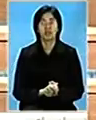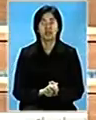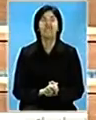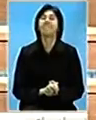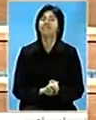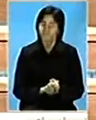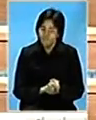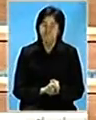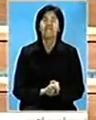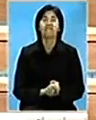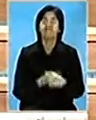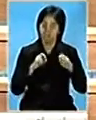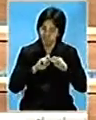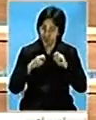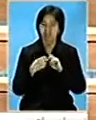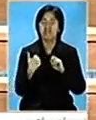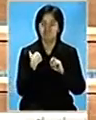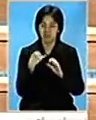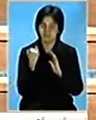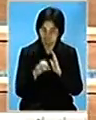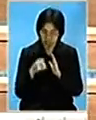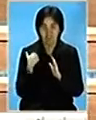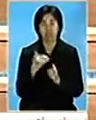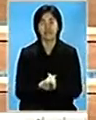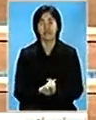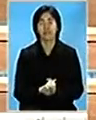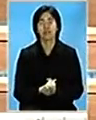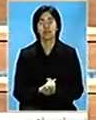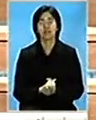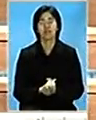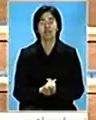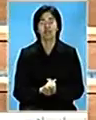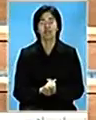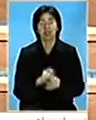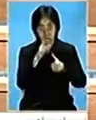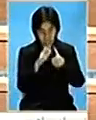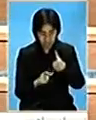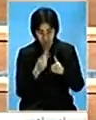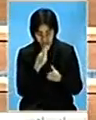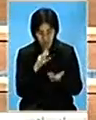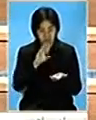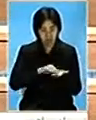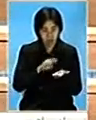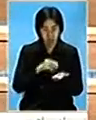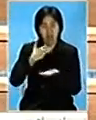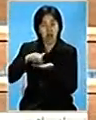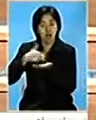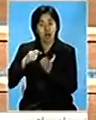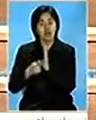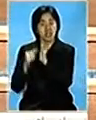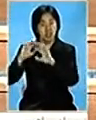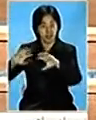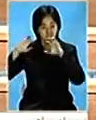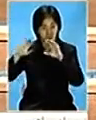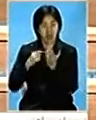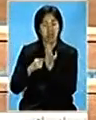ร้ายแรงต่อความมั่นคงของชาติได้ติดตามพฤติกรรมดังกล่าวและได้รายงานให้รัฐบาลหรือท่